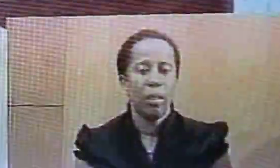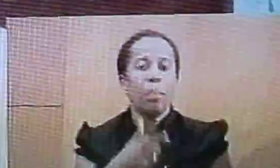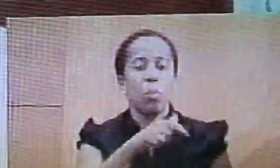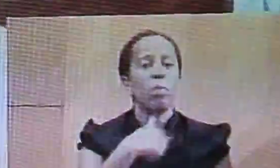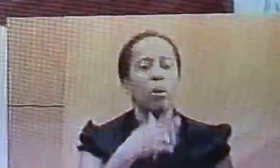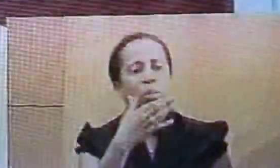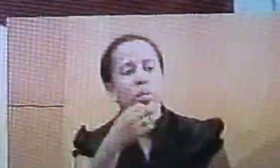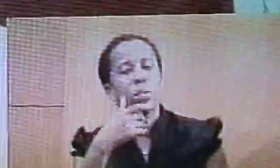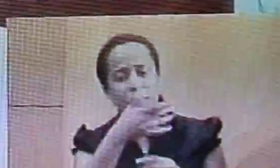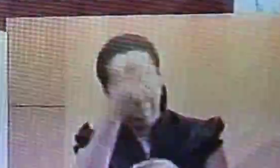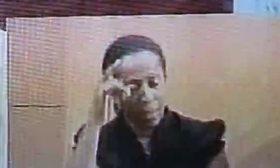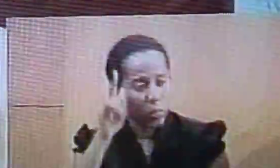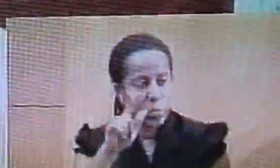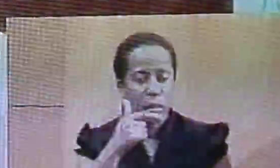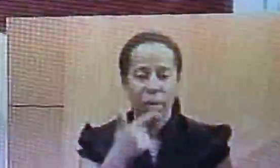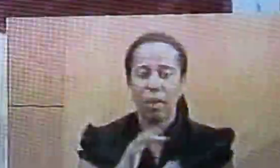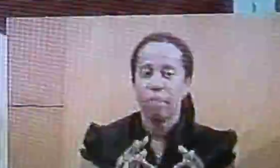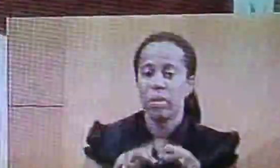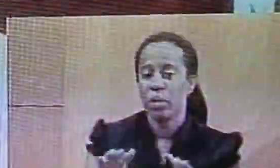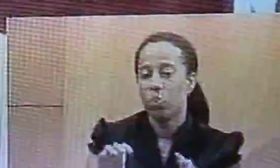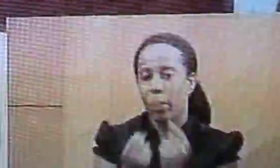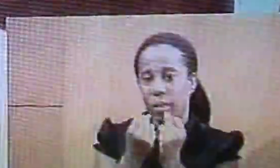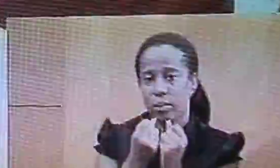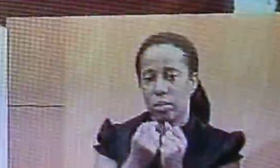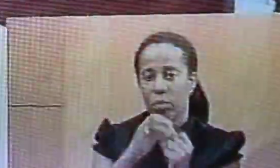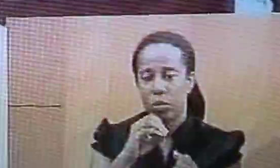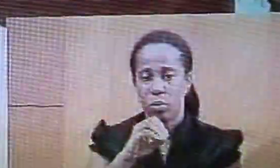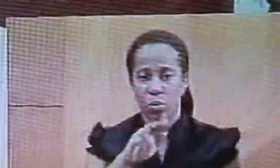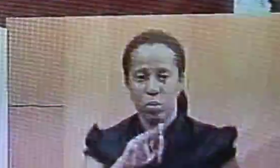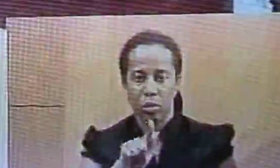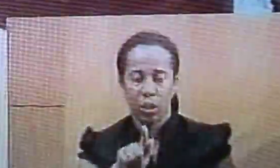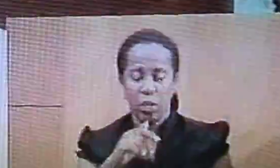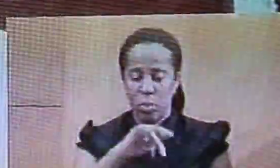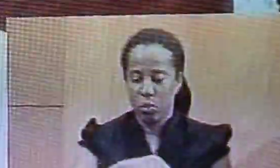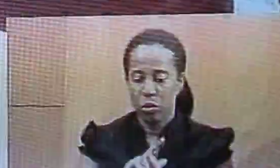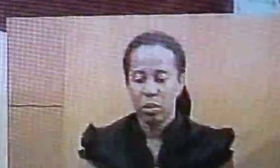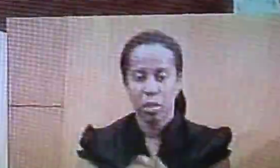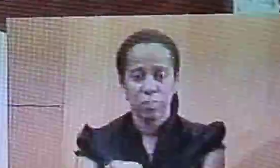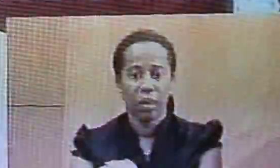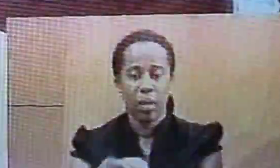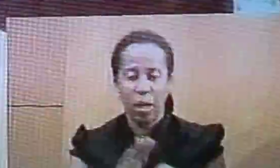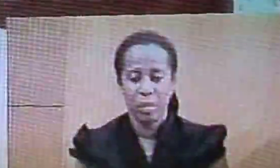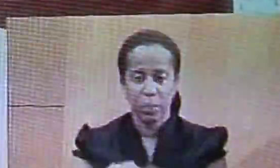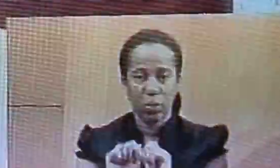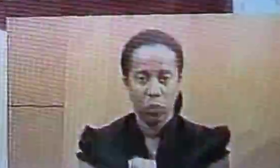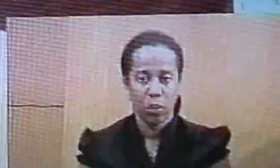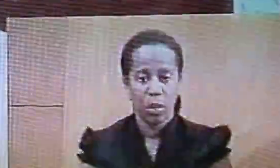la compétence eau usée est transférée à l'espace sud, qui est un projet